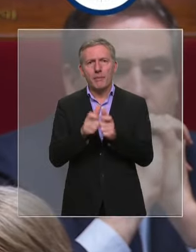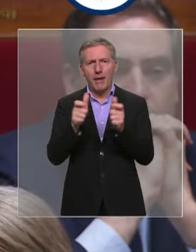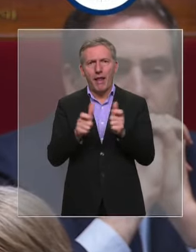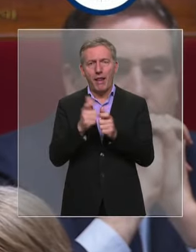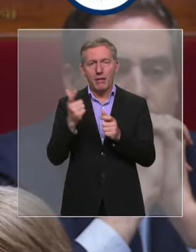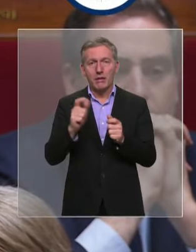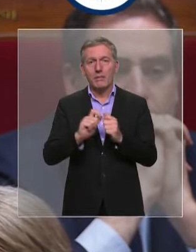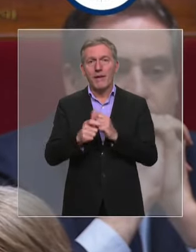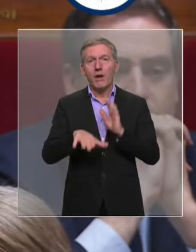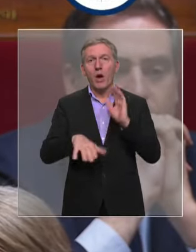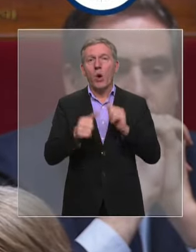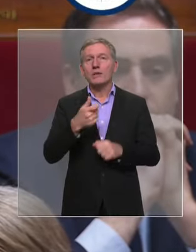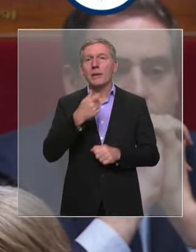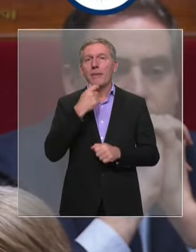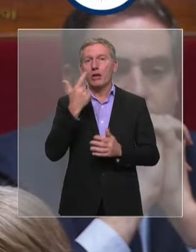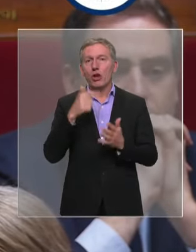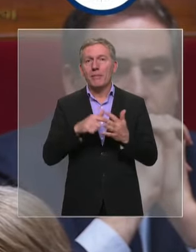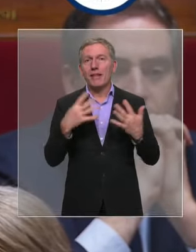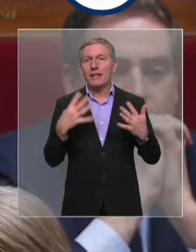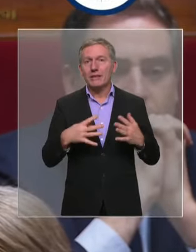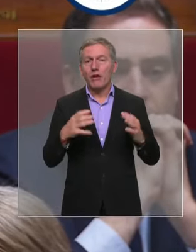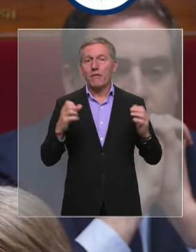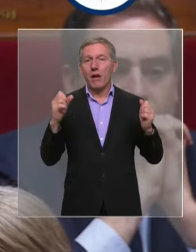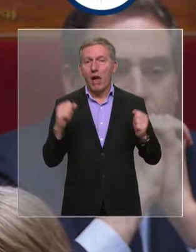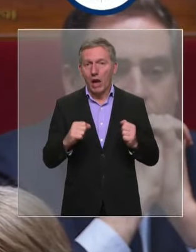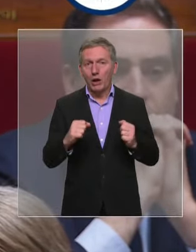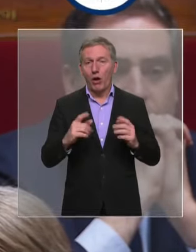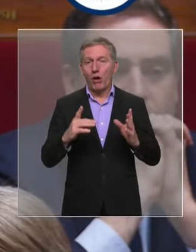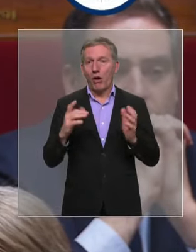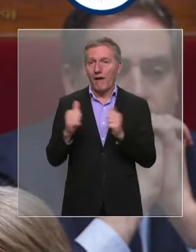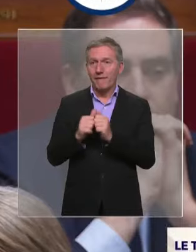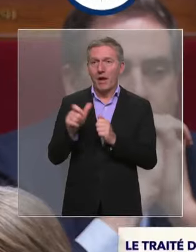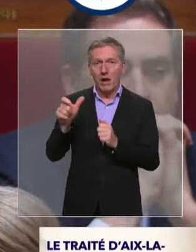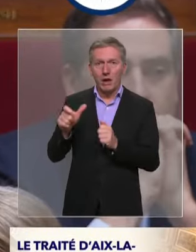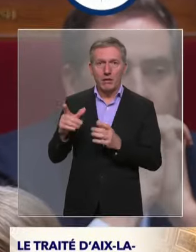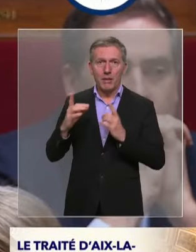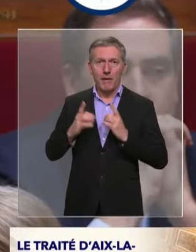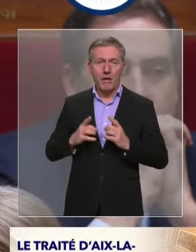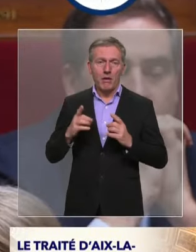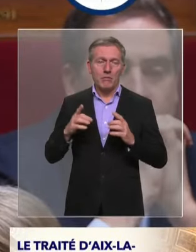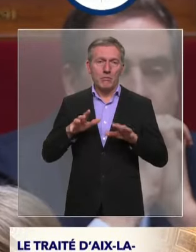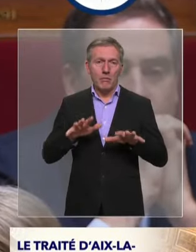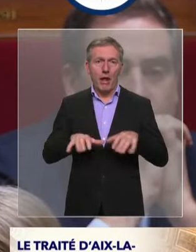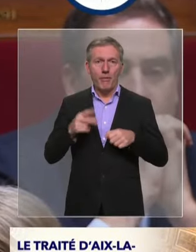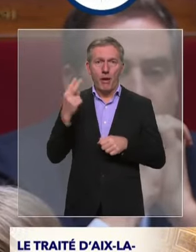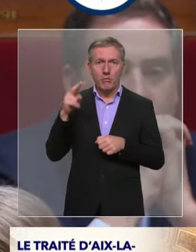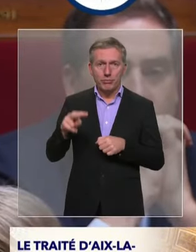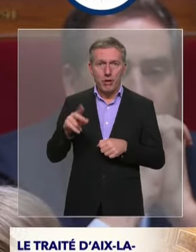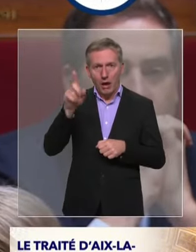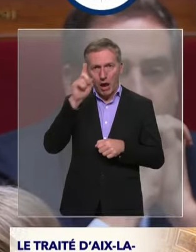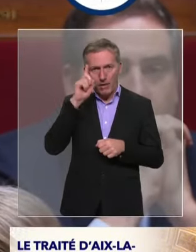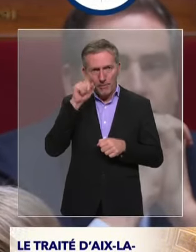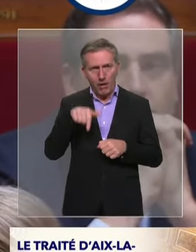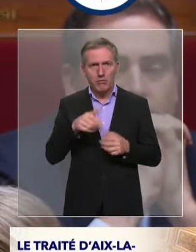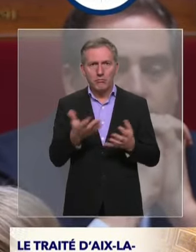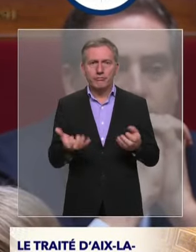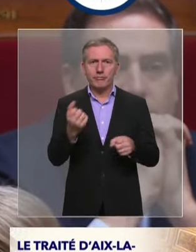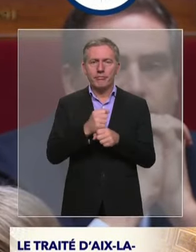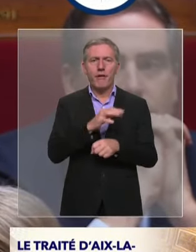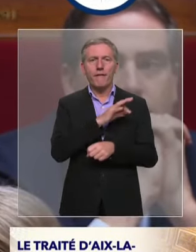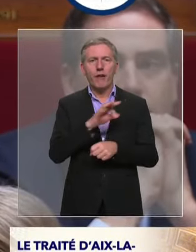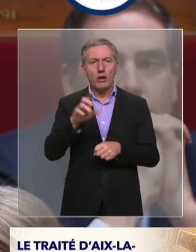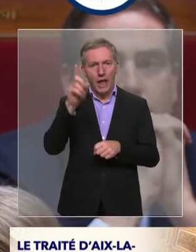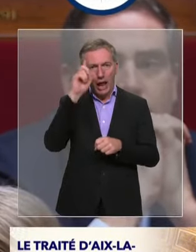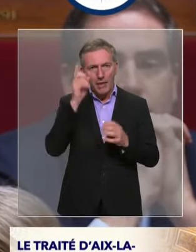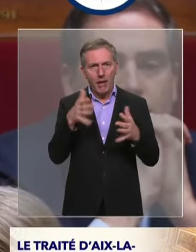11 mars 2019, un accord parlementaire avec le Bundestag créait l'Assemblée parlementaire franco-allemande, dont j'ai l'honneur,